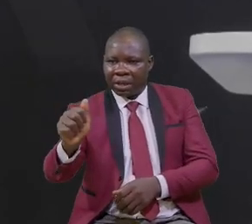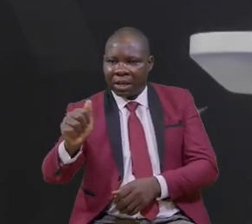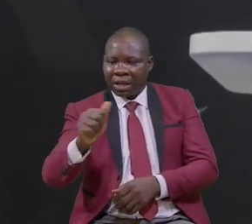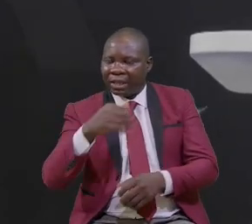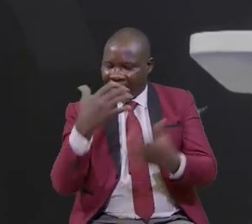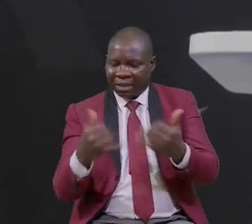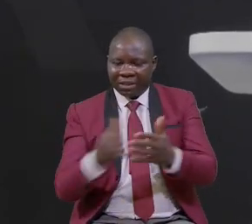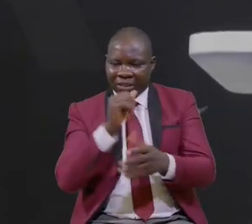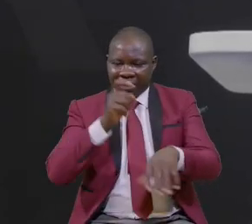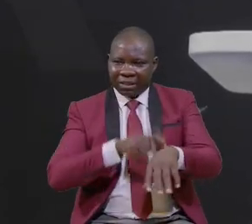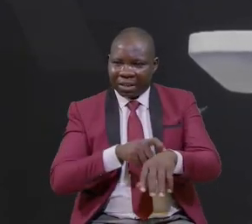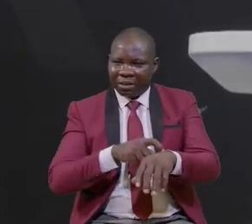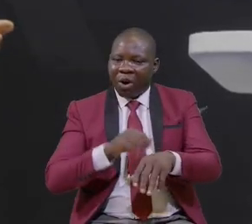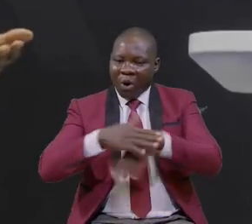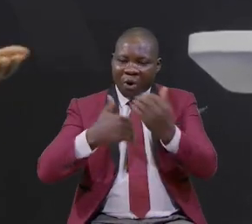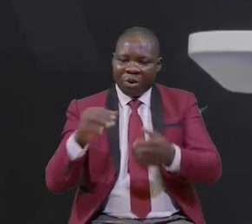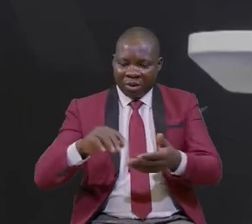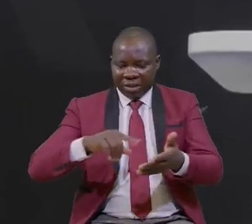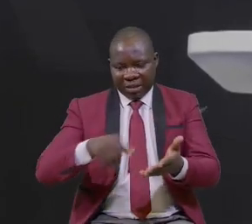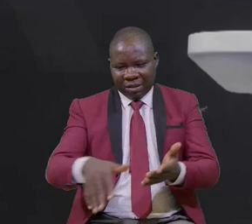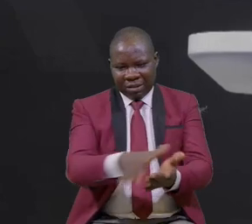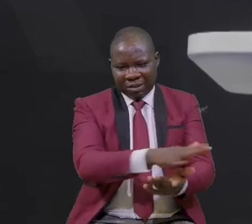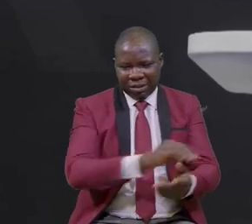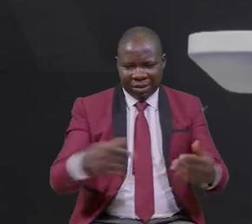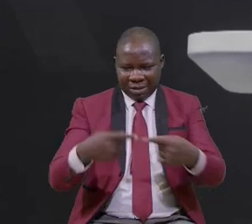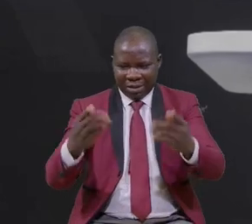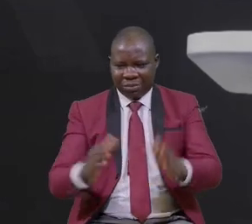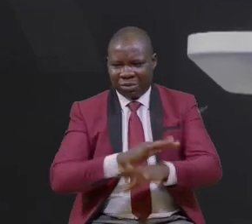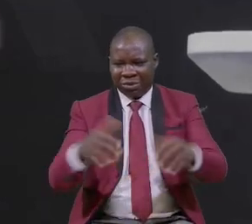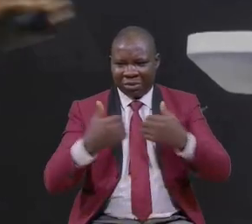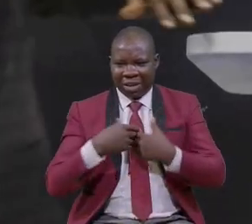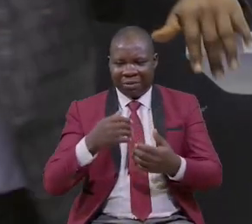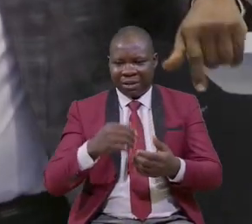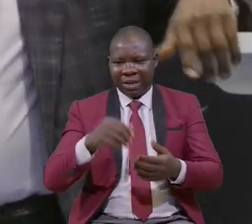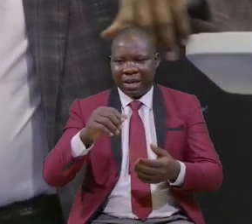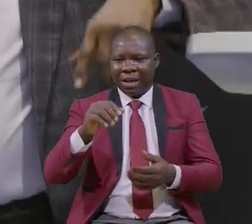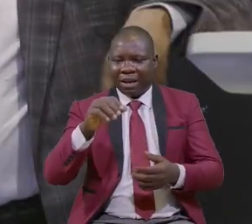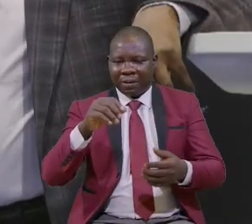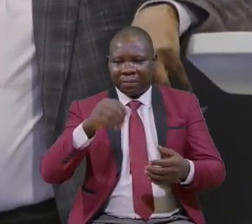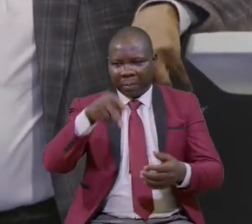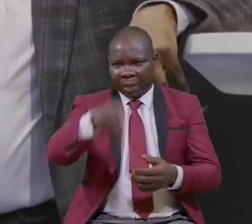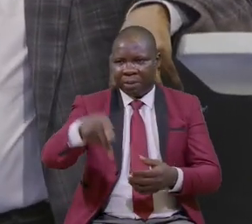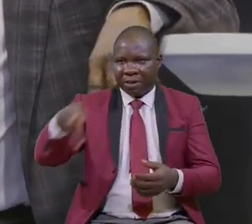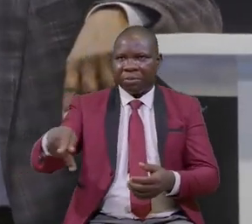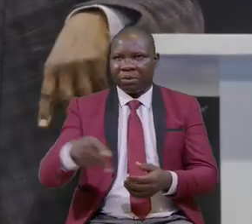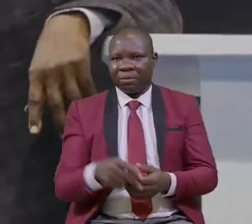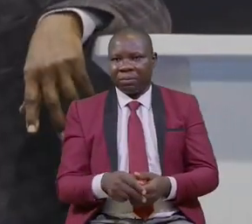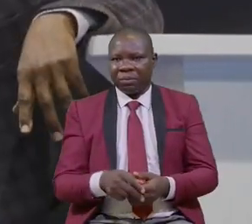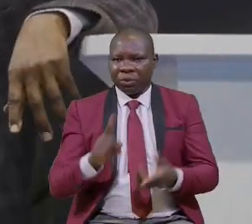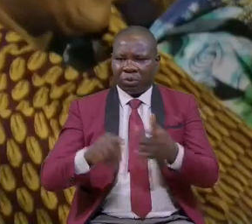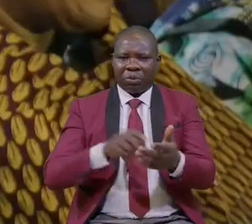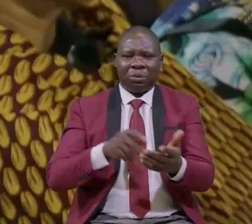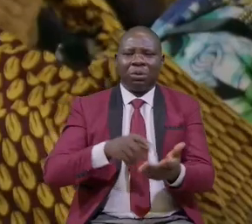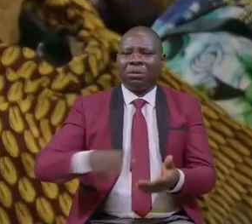Tous ces ennemis-là, ils n'ont pas de passeport. Tous ces tyrans, ils n'ont pas de passeport. Tu as quelque chose que